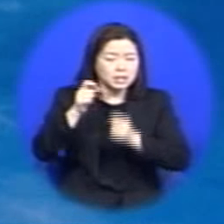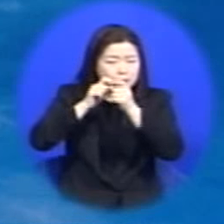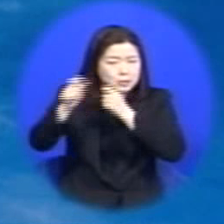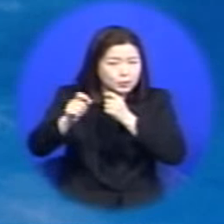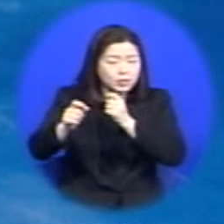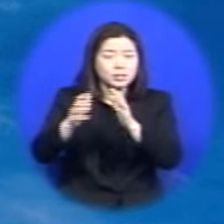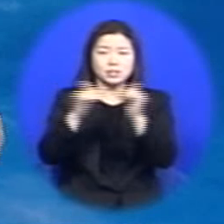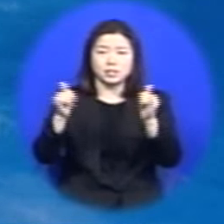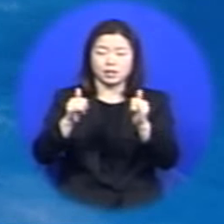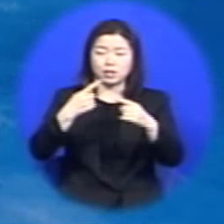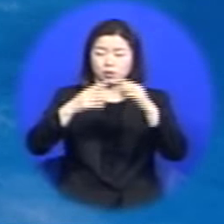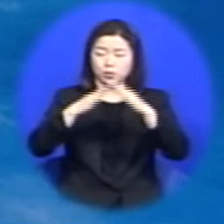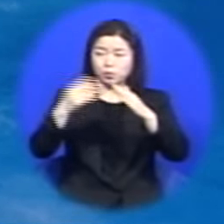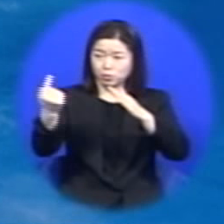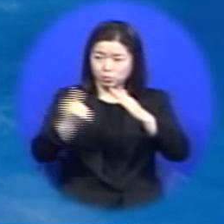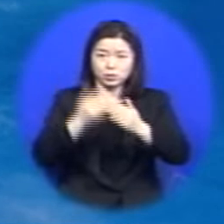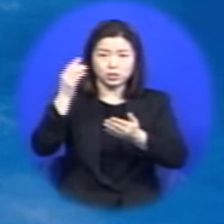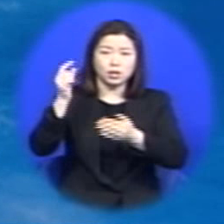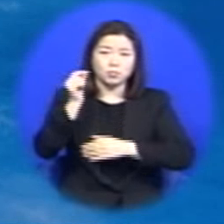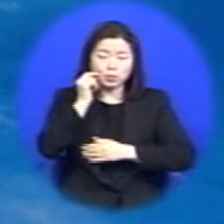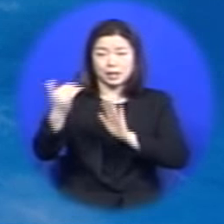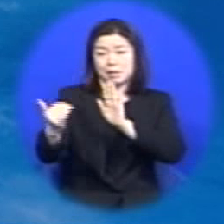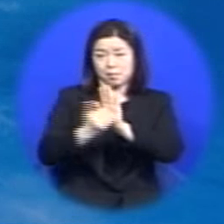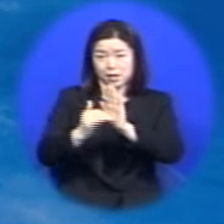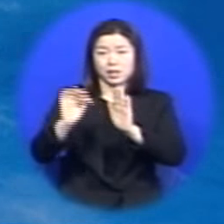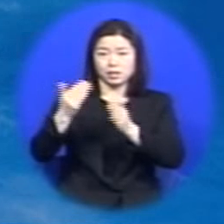교회에 들어오지 못하게 막아야 되니까.